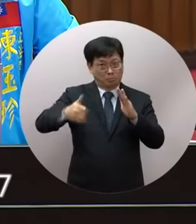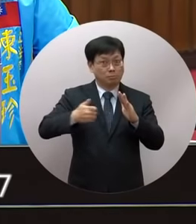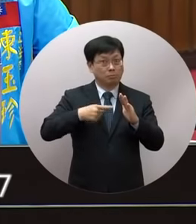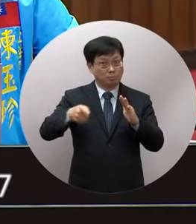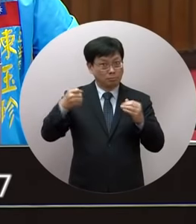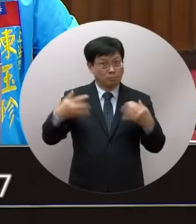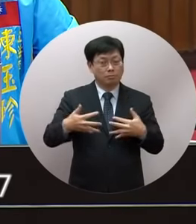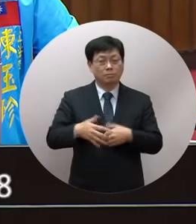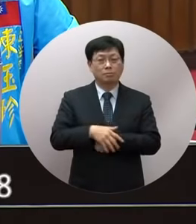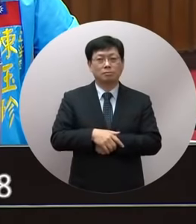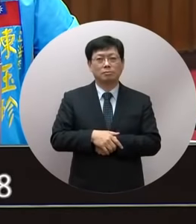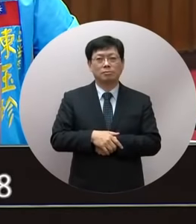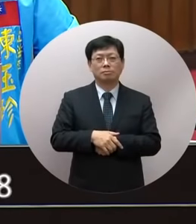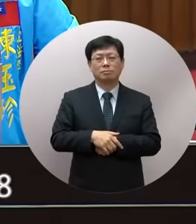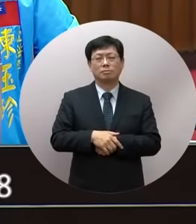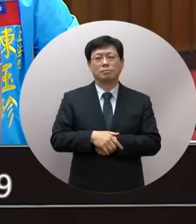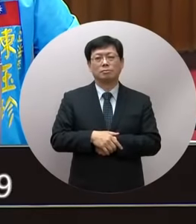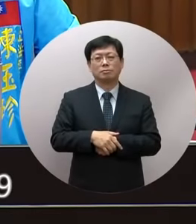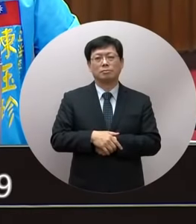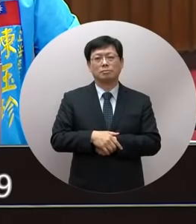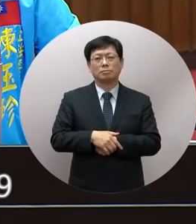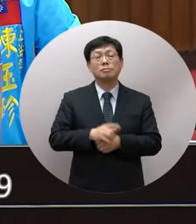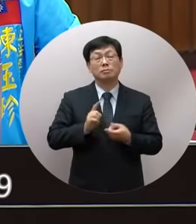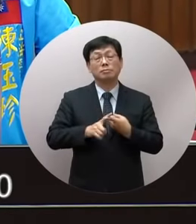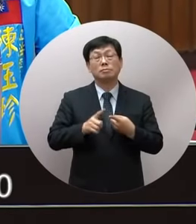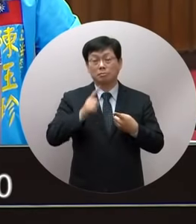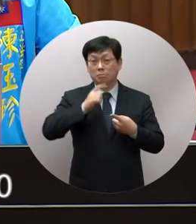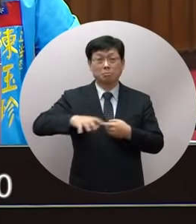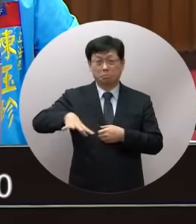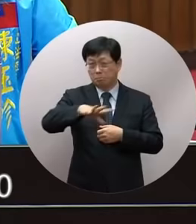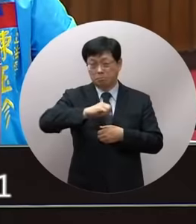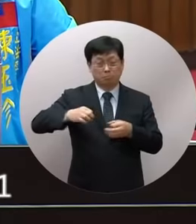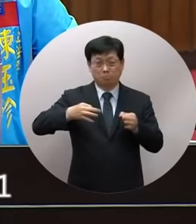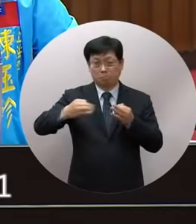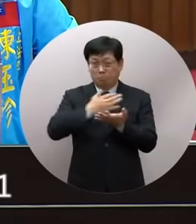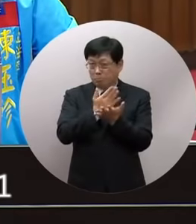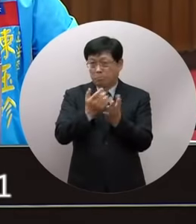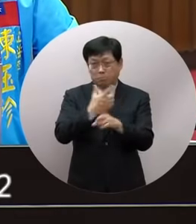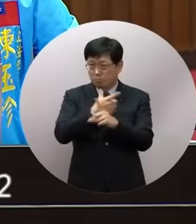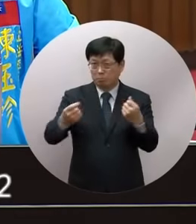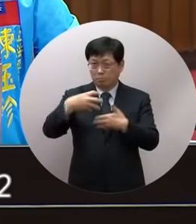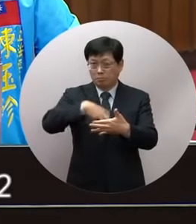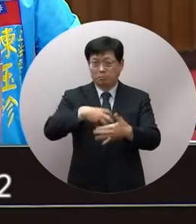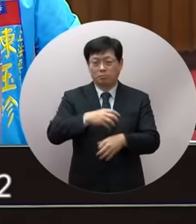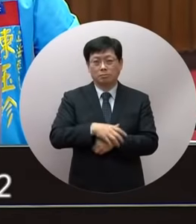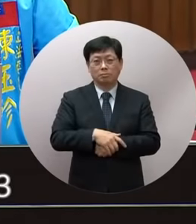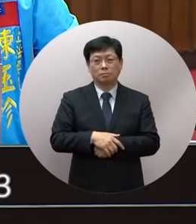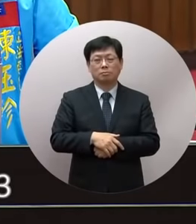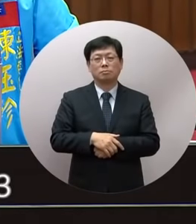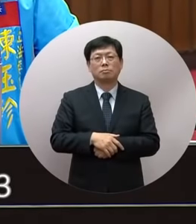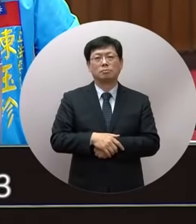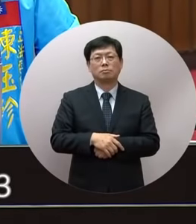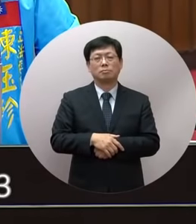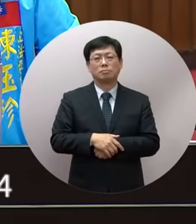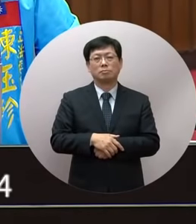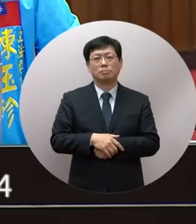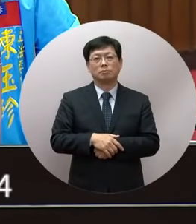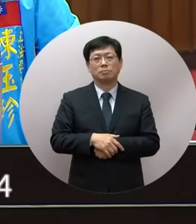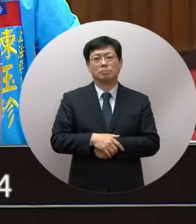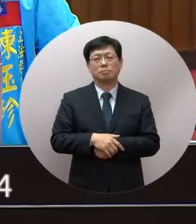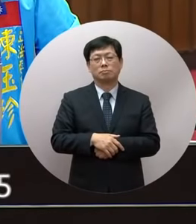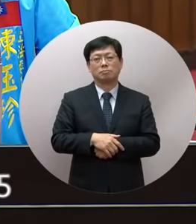该没有问题了， 我们会从好用来做， 对吧，就是全部的产业都。 到时候会全宣